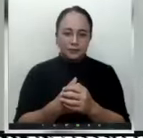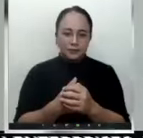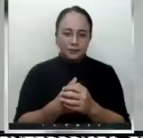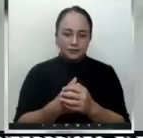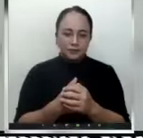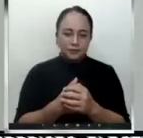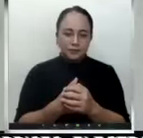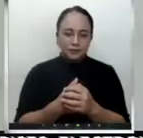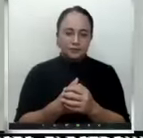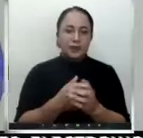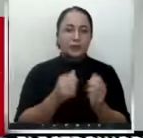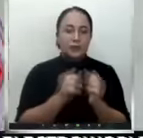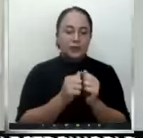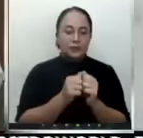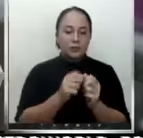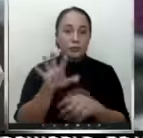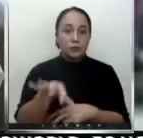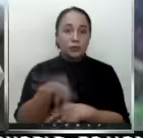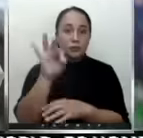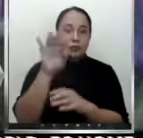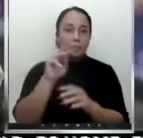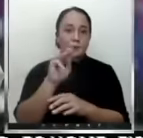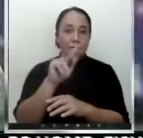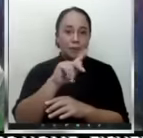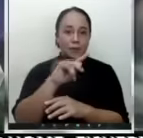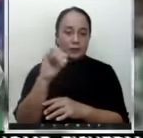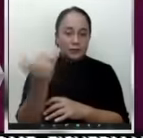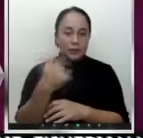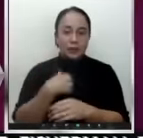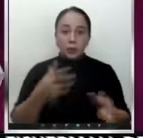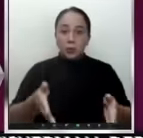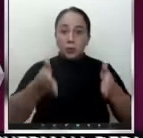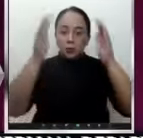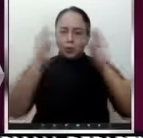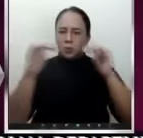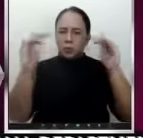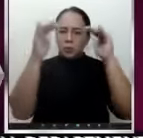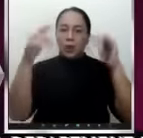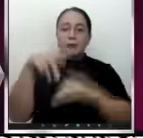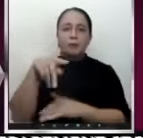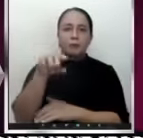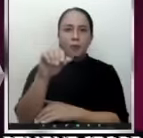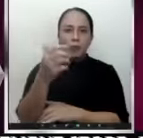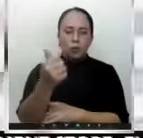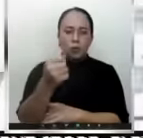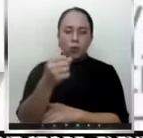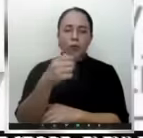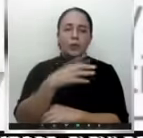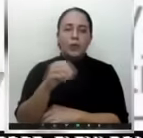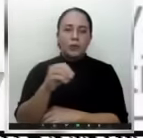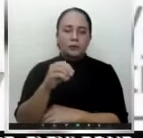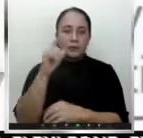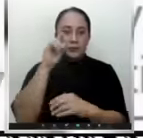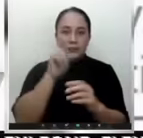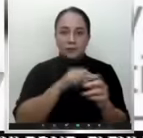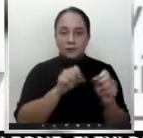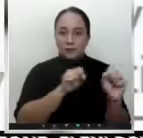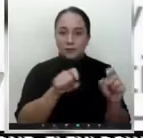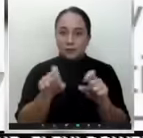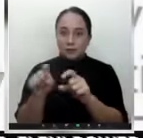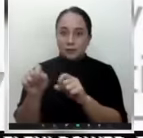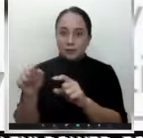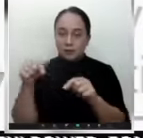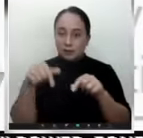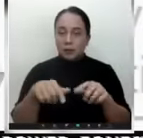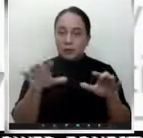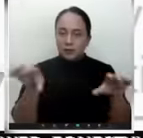Kasunod ng pagkakadiskubre sa Pasay ng palapag na gusaling mayroon umanong pogo at sex trafficking activities, pinaimbestigahan ni Interior